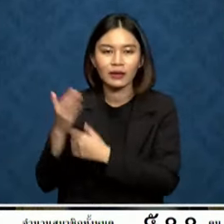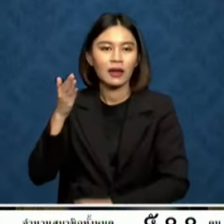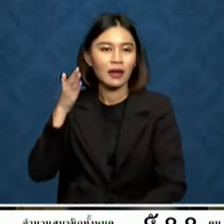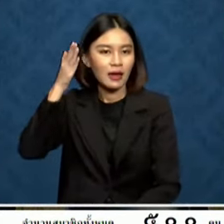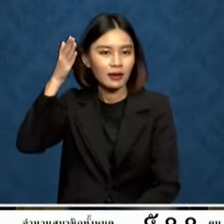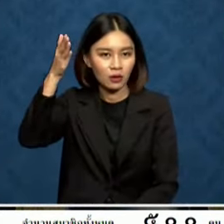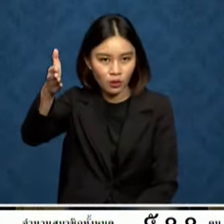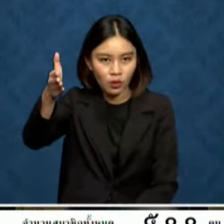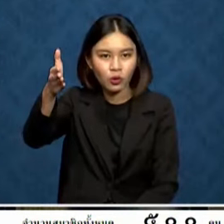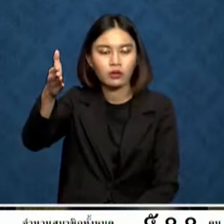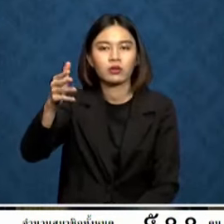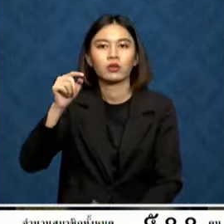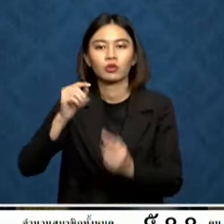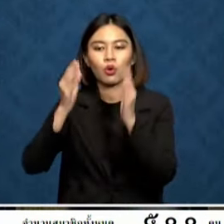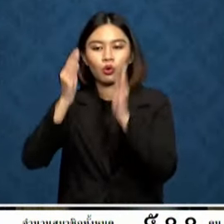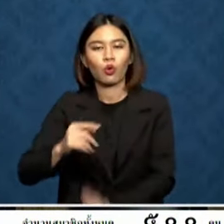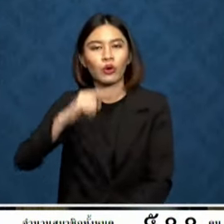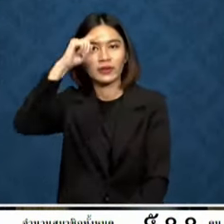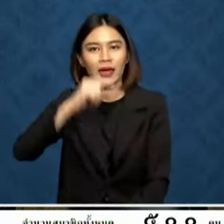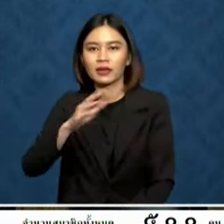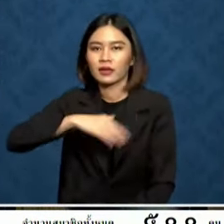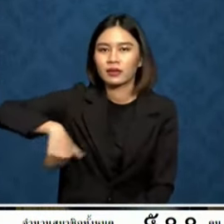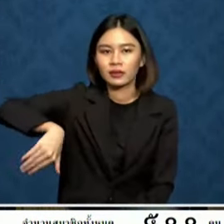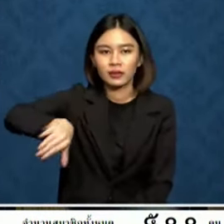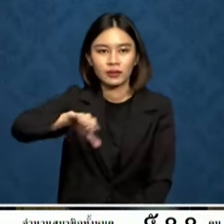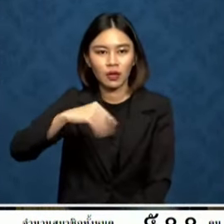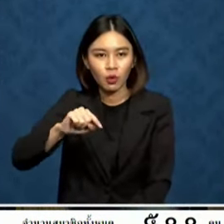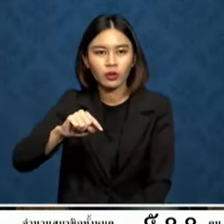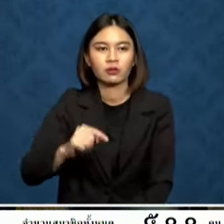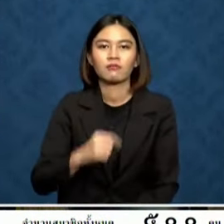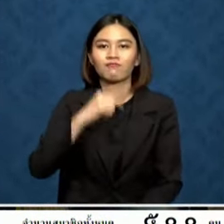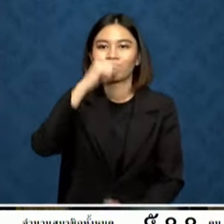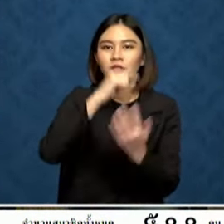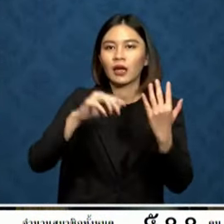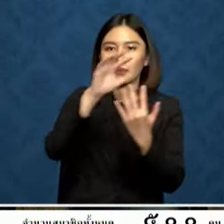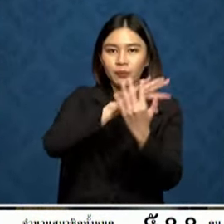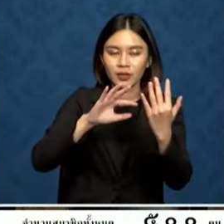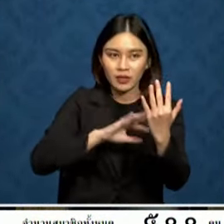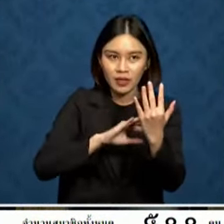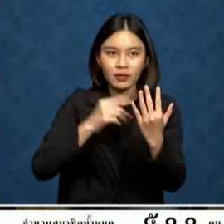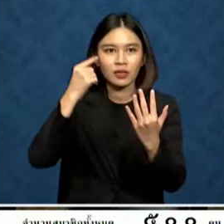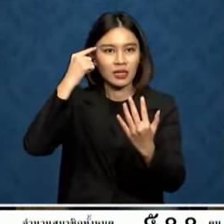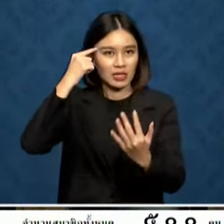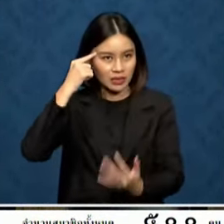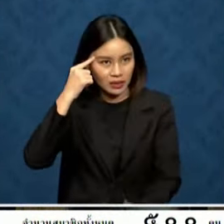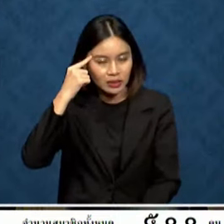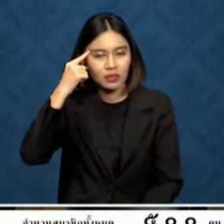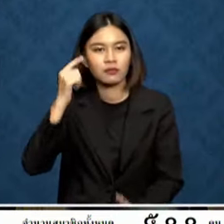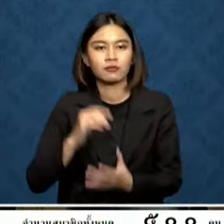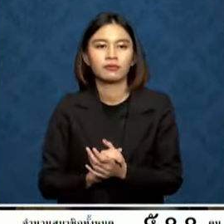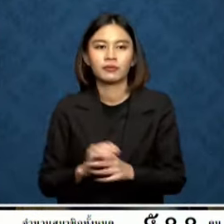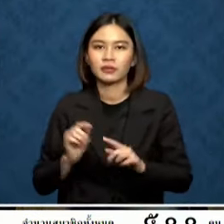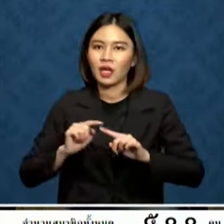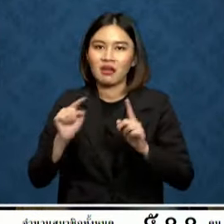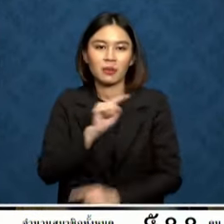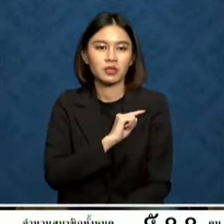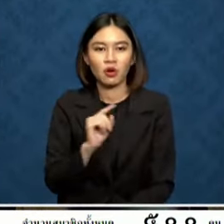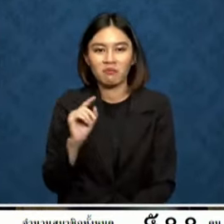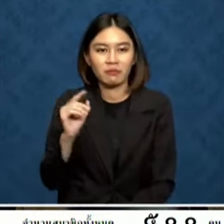อนาคตของคนไทยทุกคนและของประเทศมาวางเดิมพันอย่างไม่รับผิดชอบ